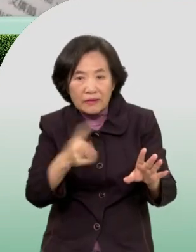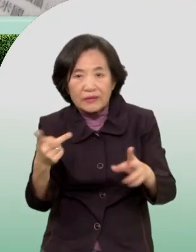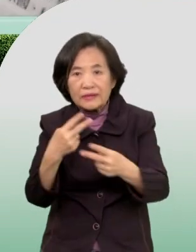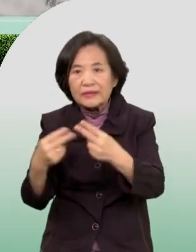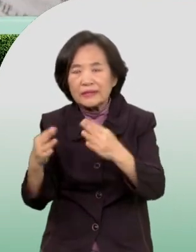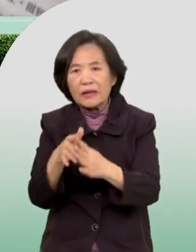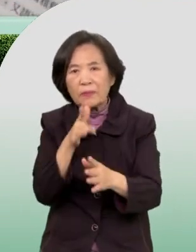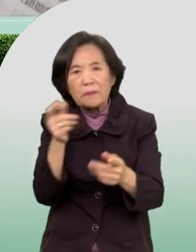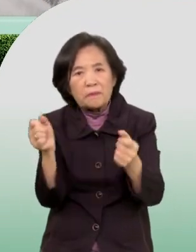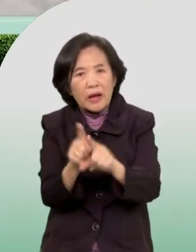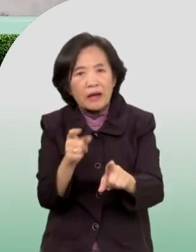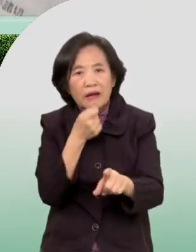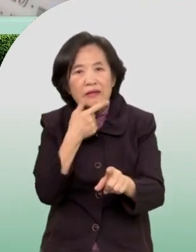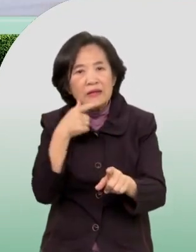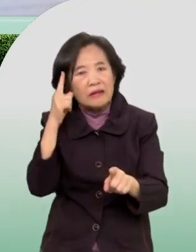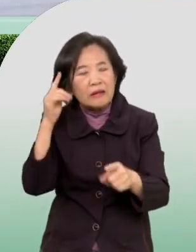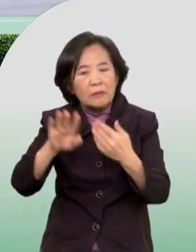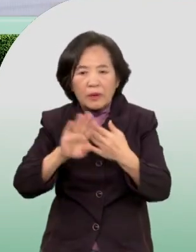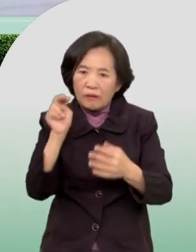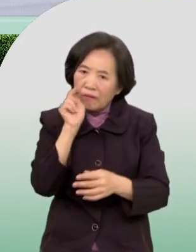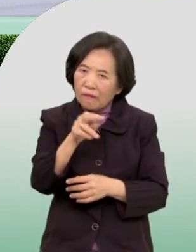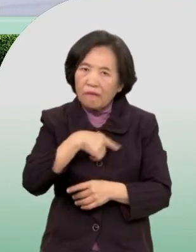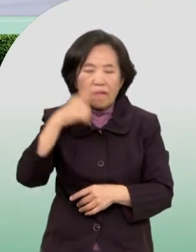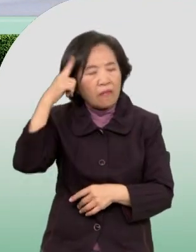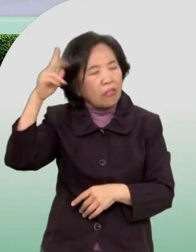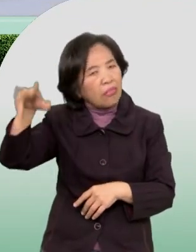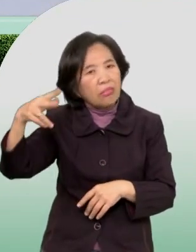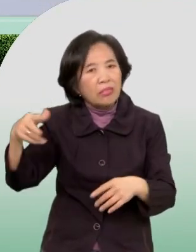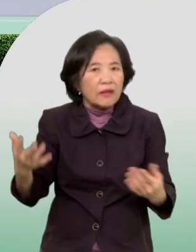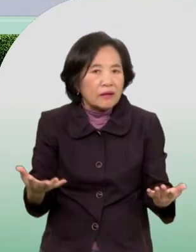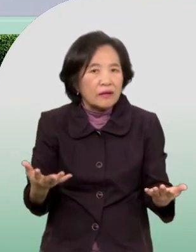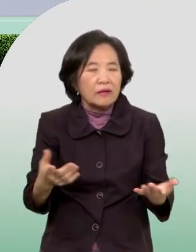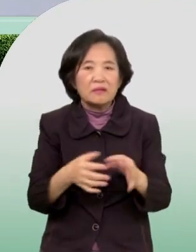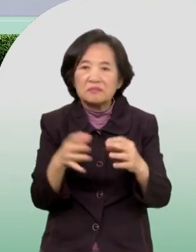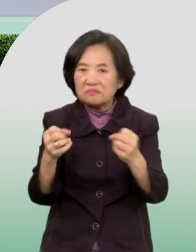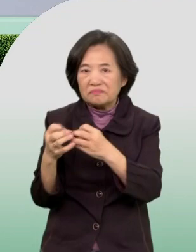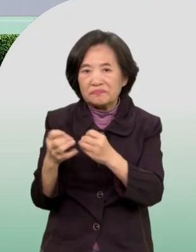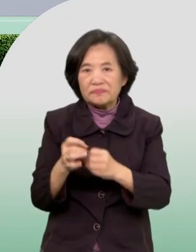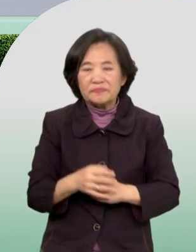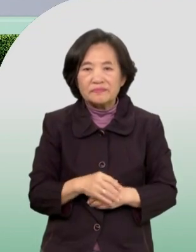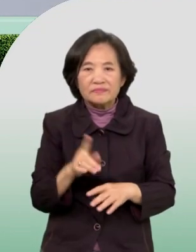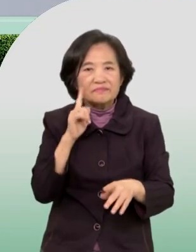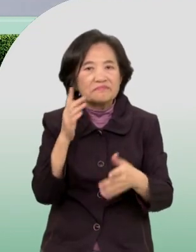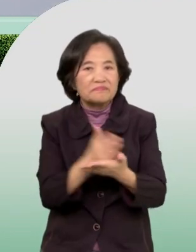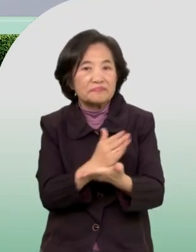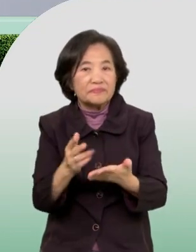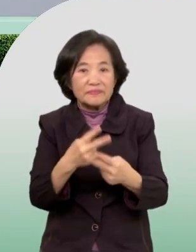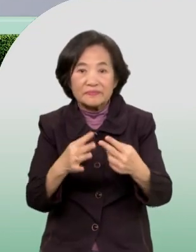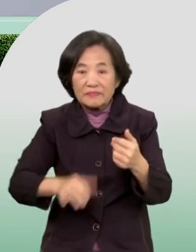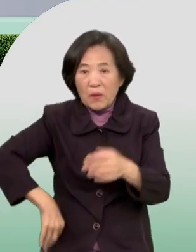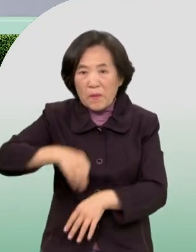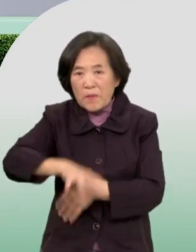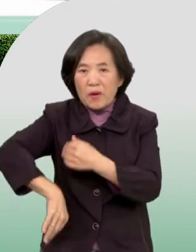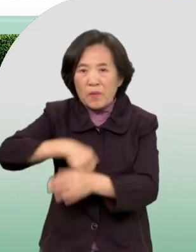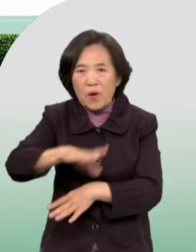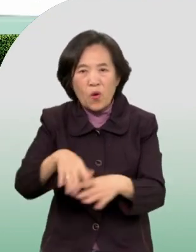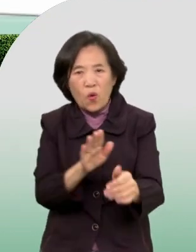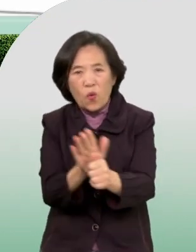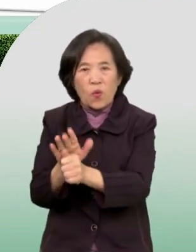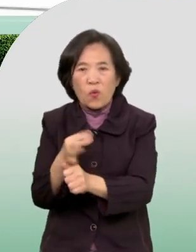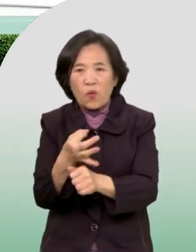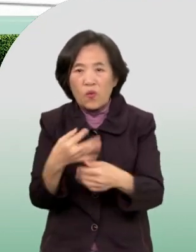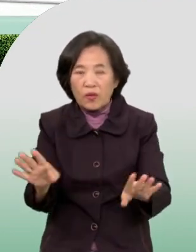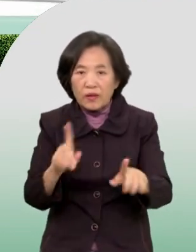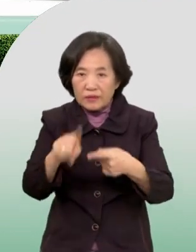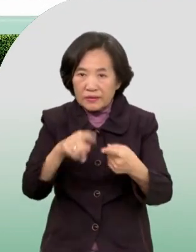景，也就系人工的空泥。按用嘅做法进行来讨论，中央批评学费费推广行业，就